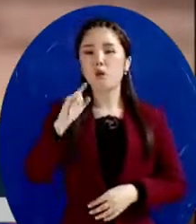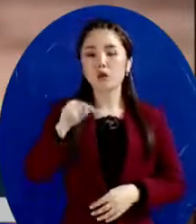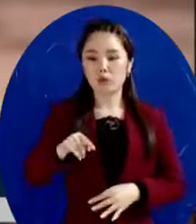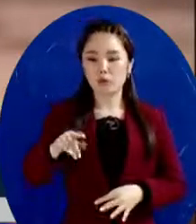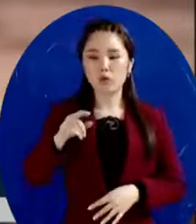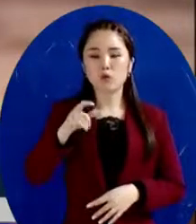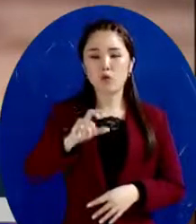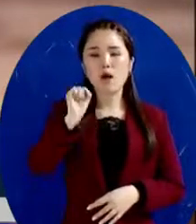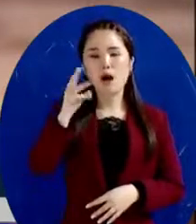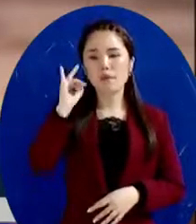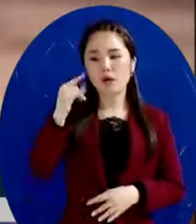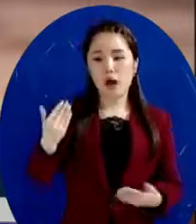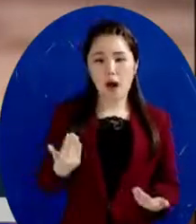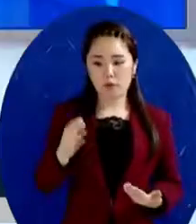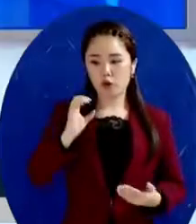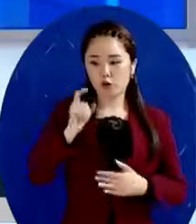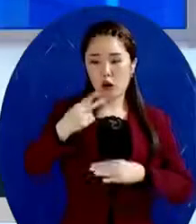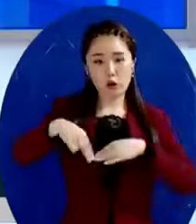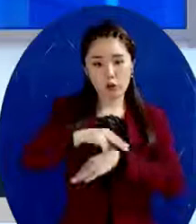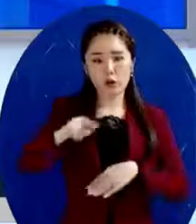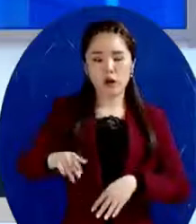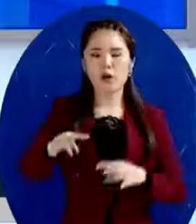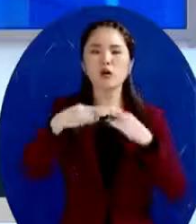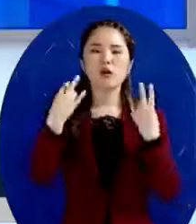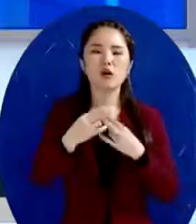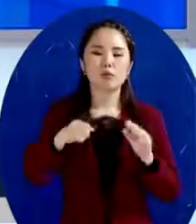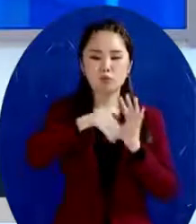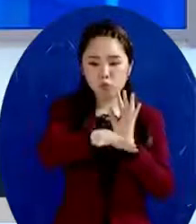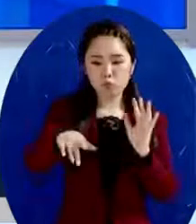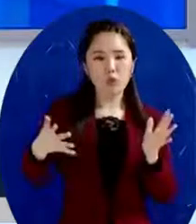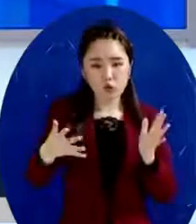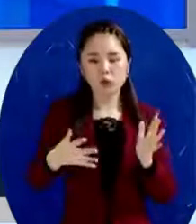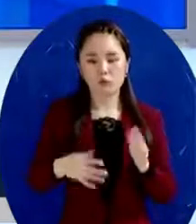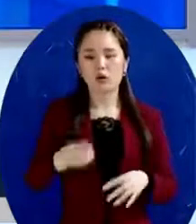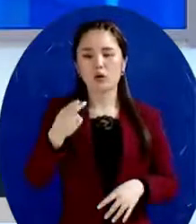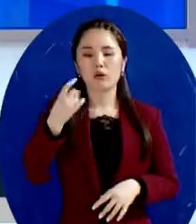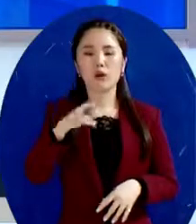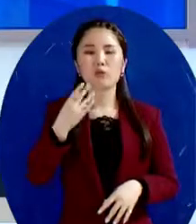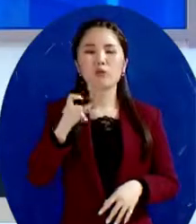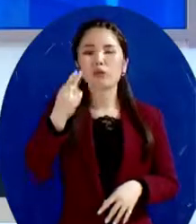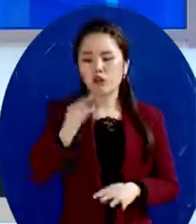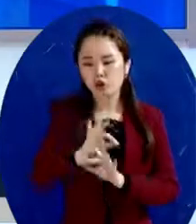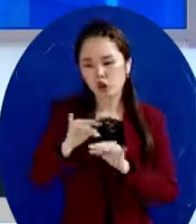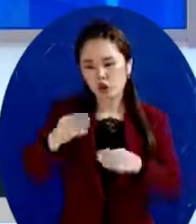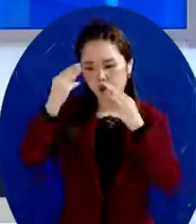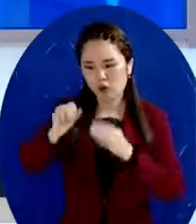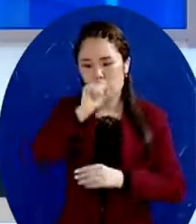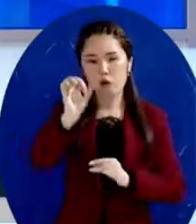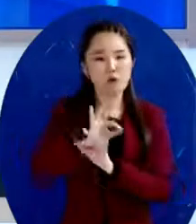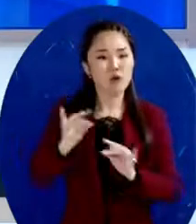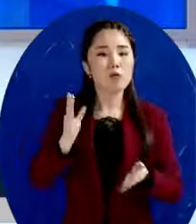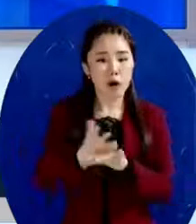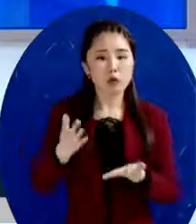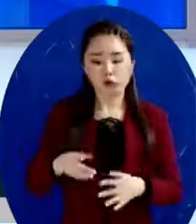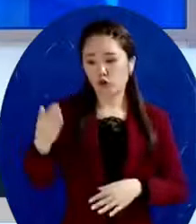амын 3/1 нь амьдардаг сонгон хайрхын дүргэд нийгмийн дэд бүтцийн хүртээмжээс эхлээд шийдвэрлэх олон асуудал бий. Тэгвэл улсын хурлын гишүүн